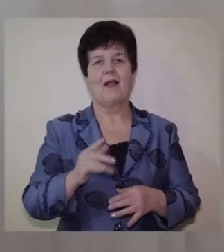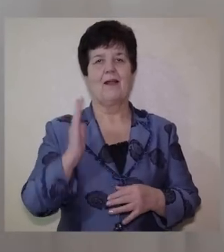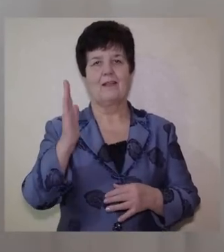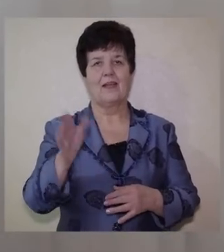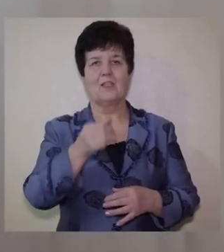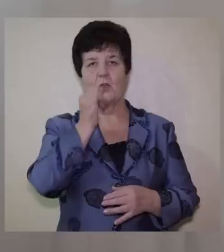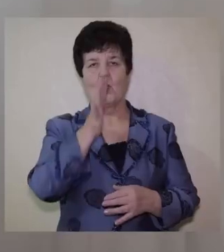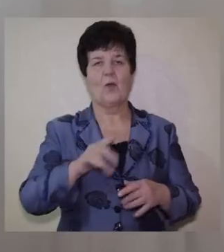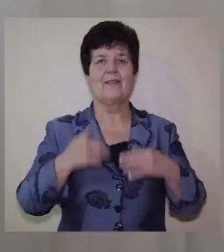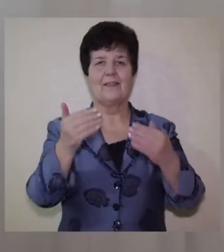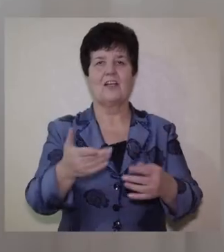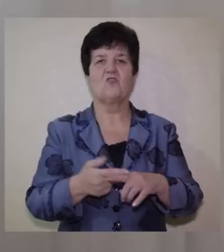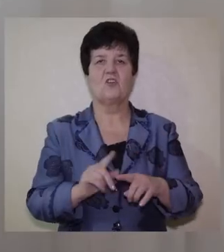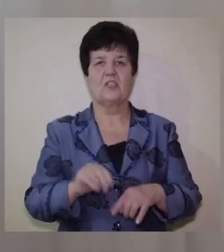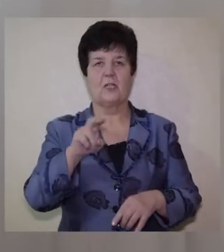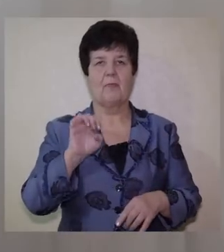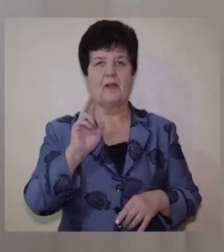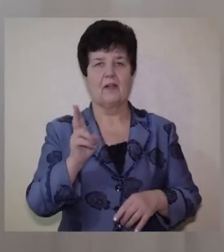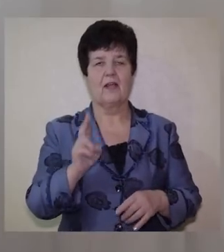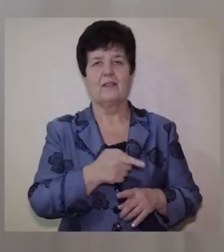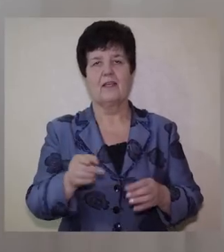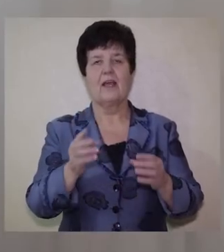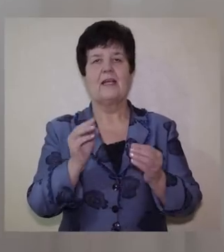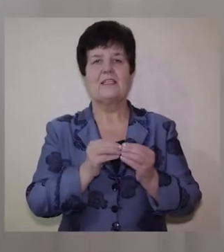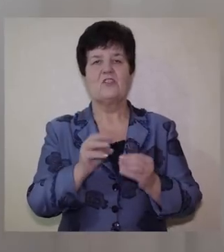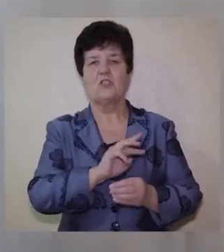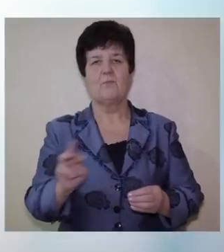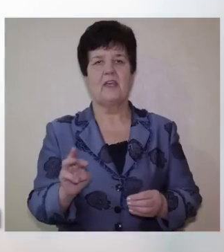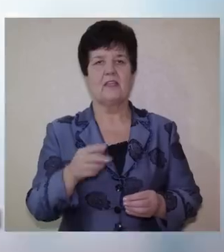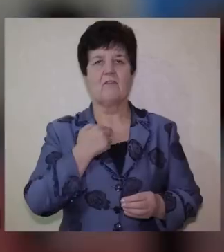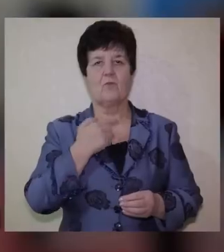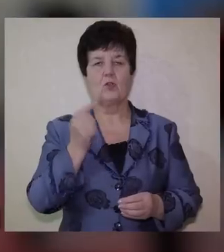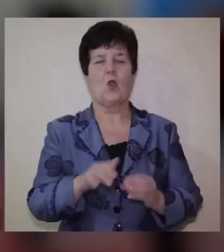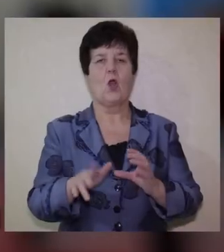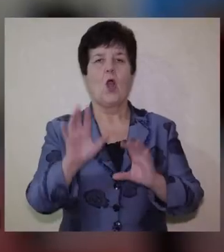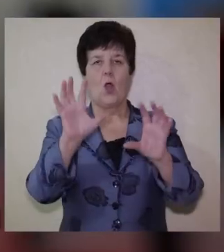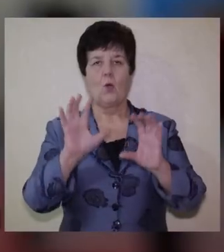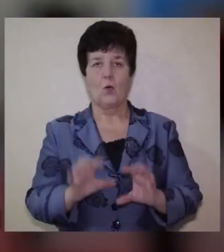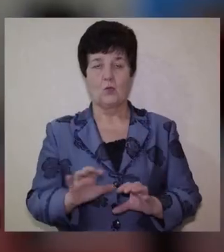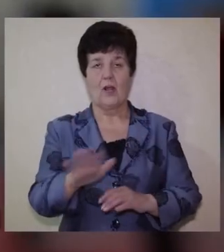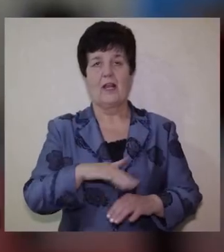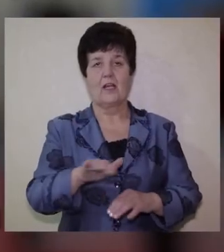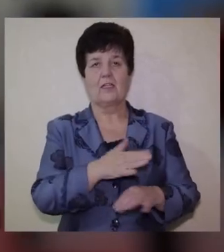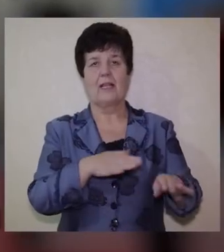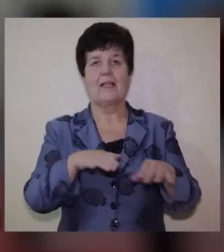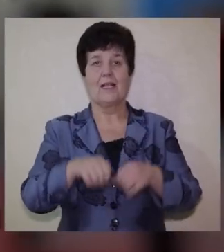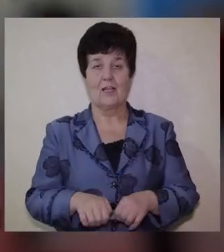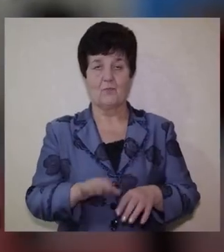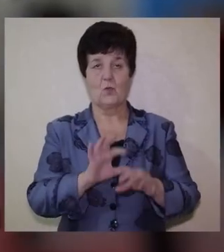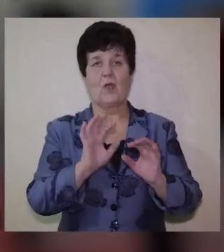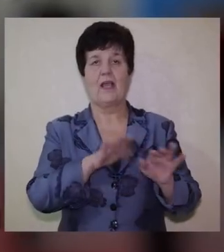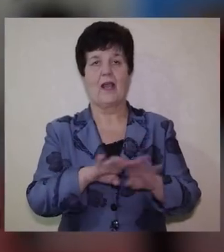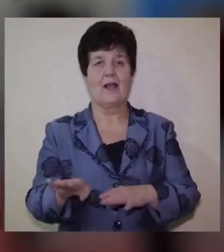meargă înainte, nu poate trece acest prag de 10.000 de voturi. Codul electoral garantează drepturi egale de a